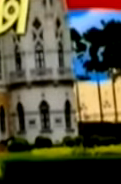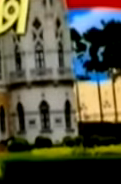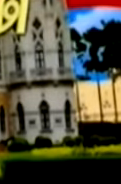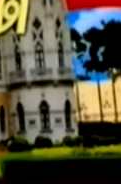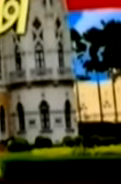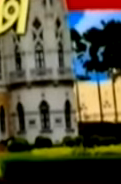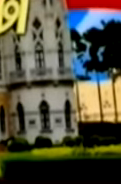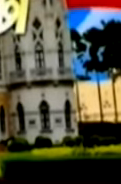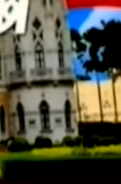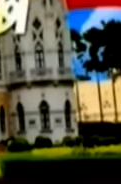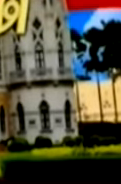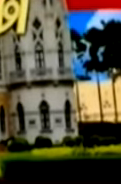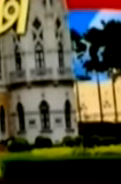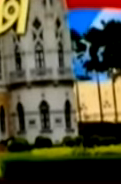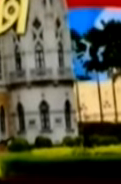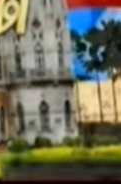ประชาชน